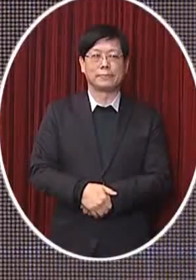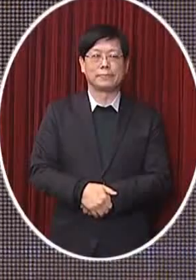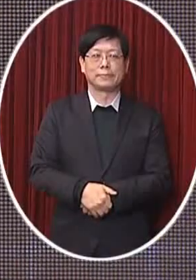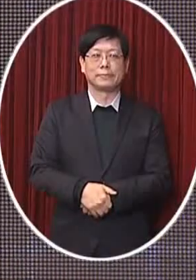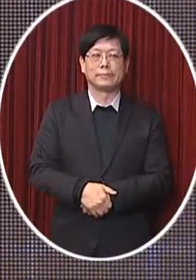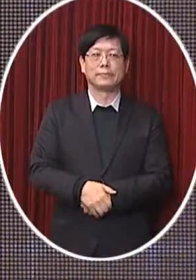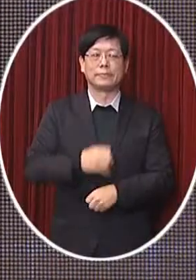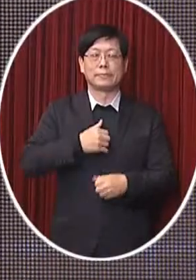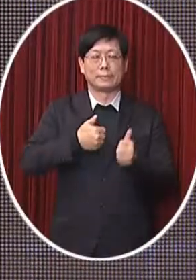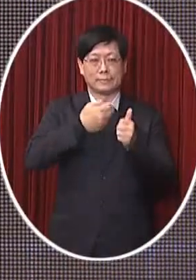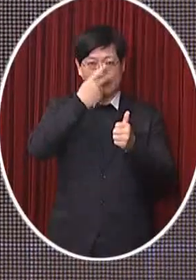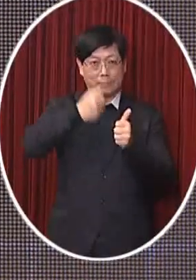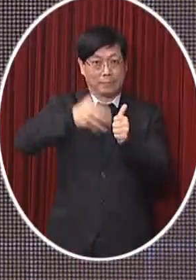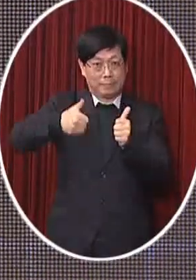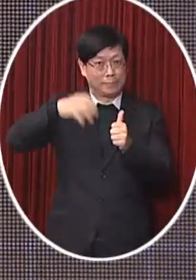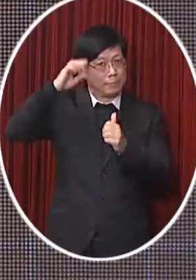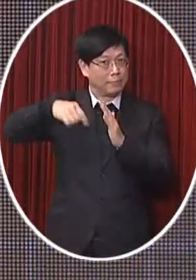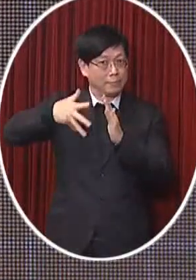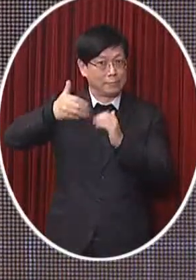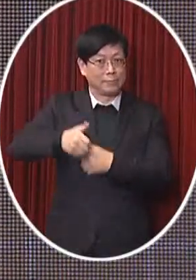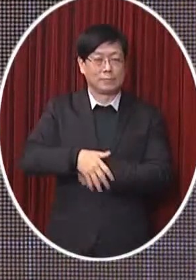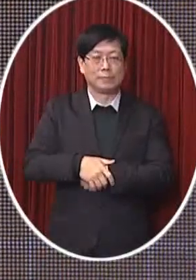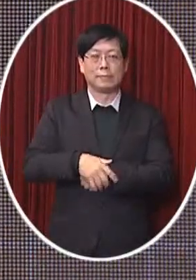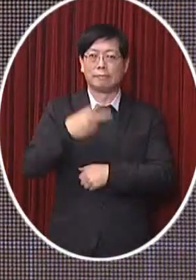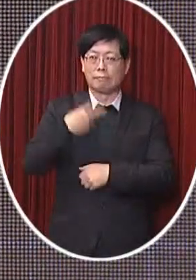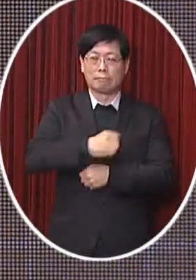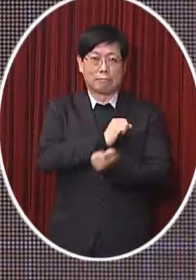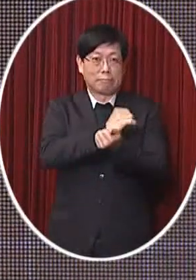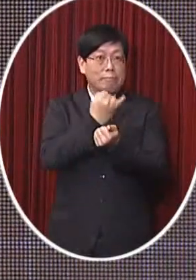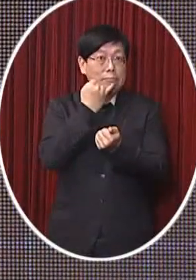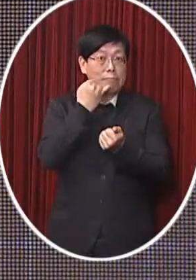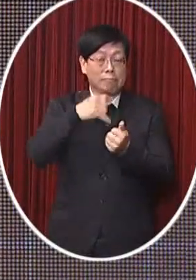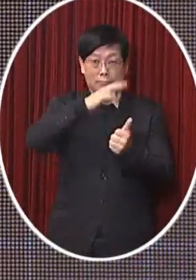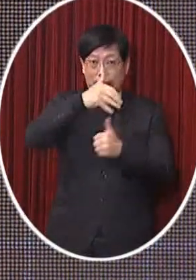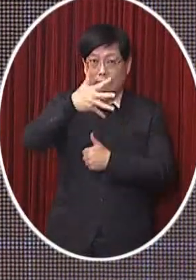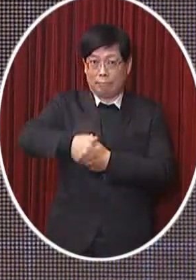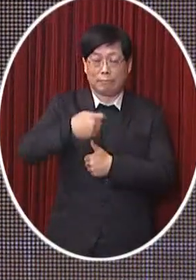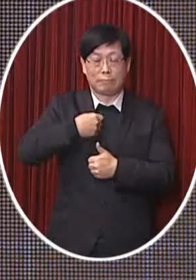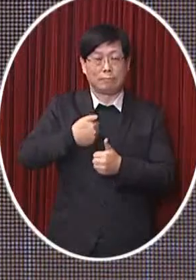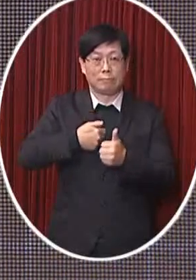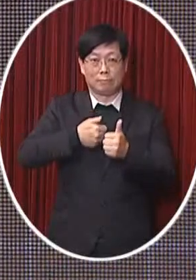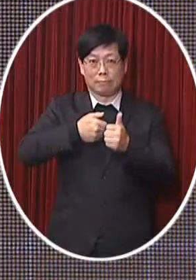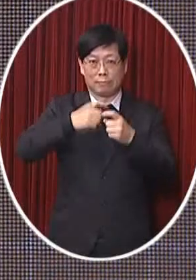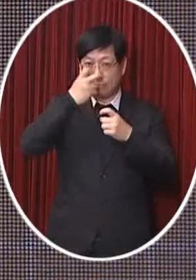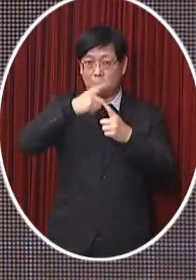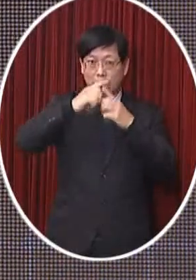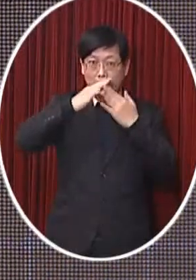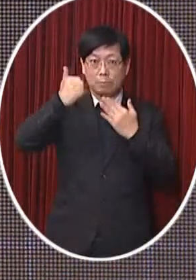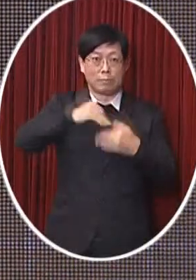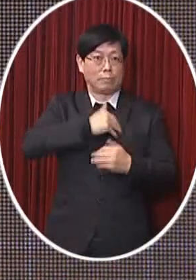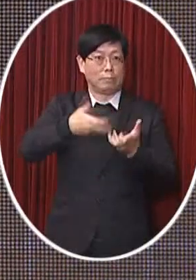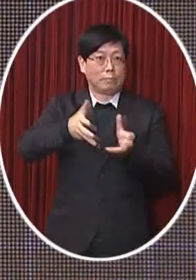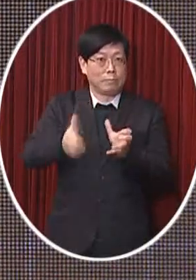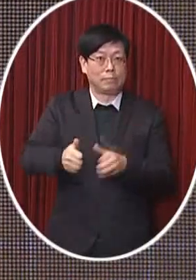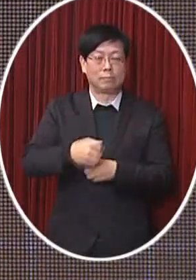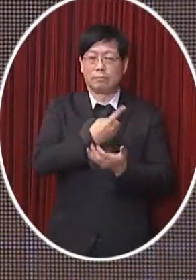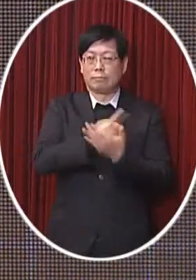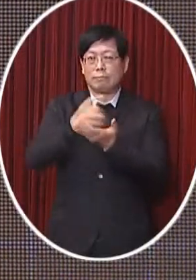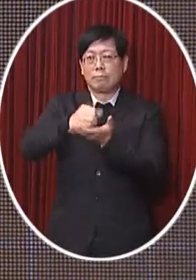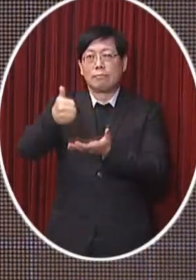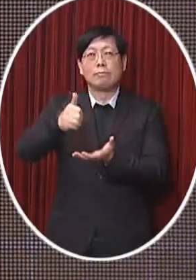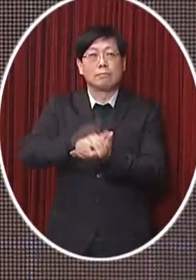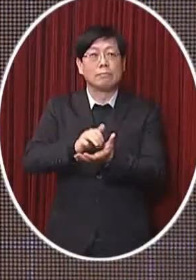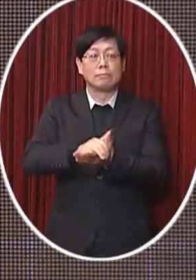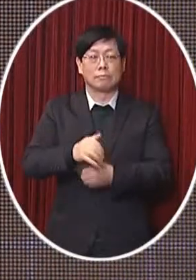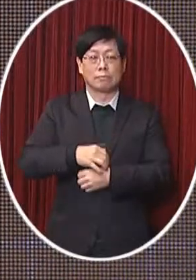我们赖副总统、苏院长，还有我们柯总召、顾秘书长、邱部长，我们各位媒体朋